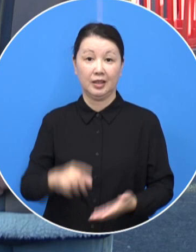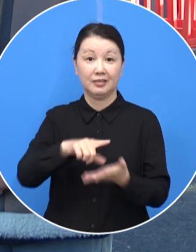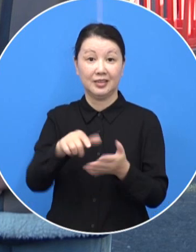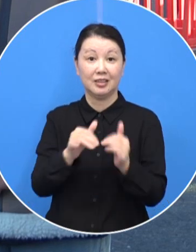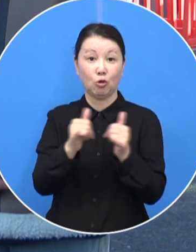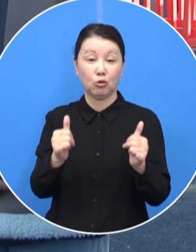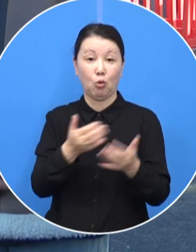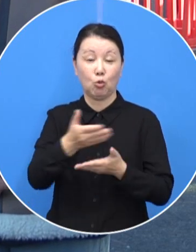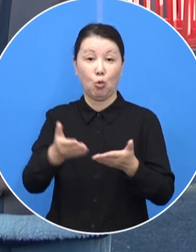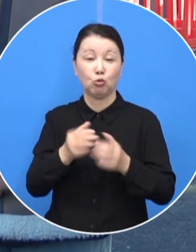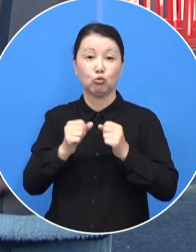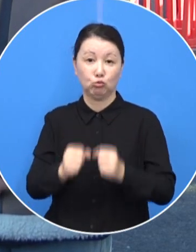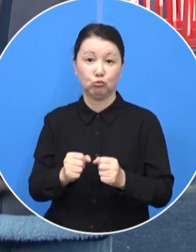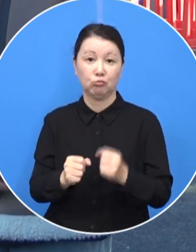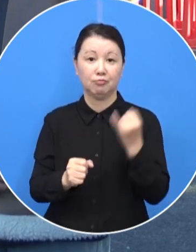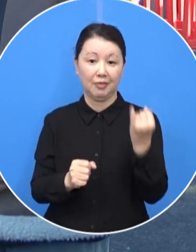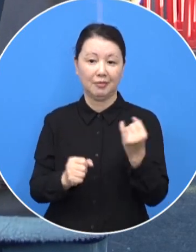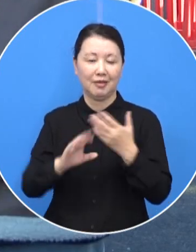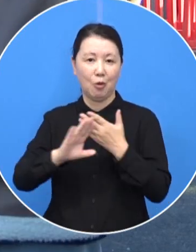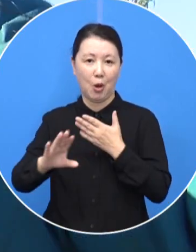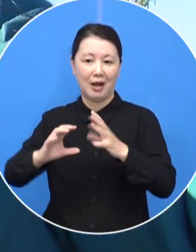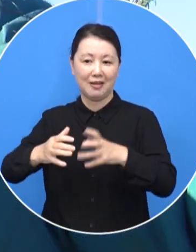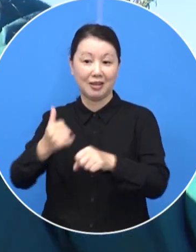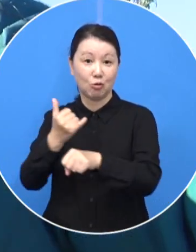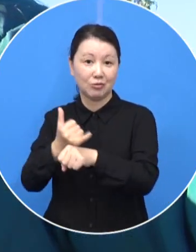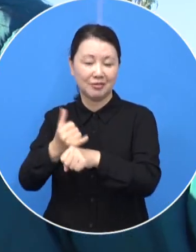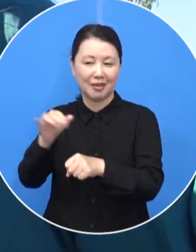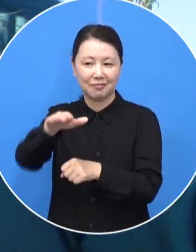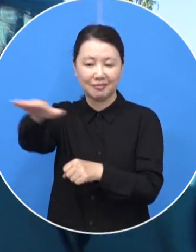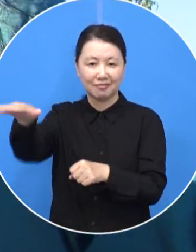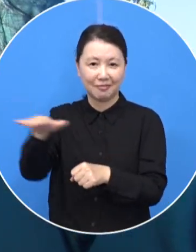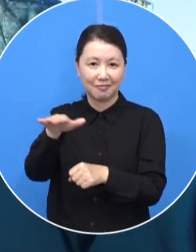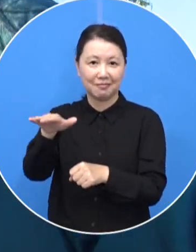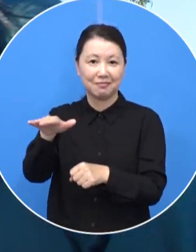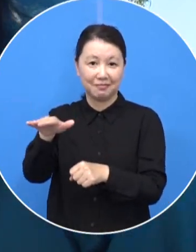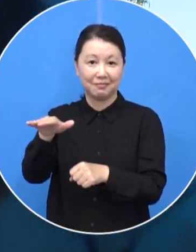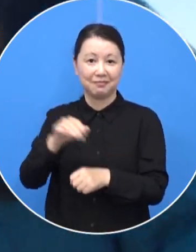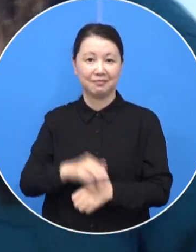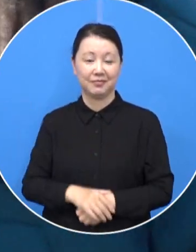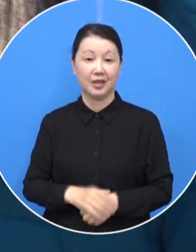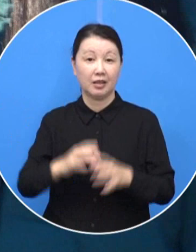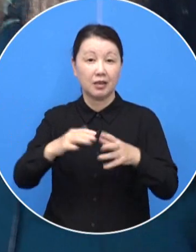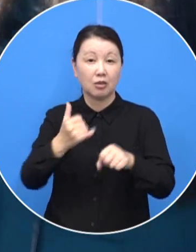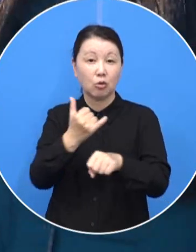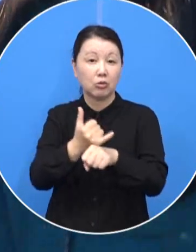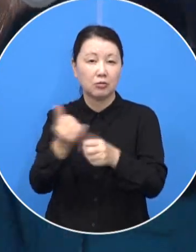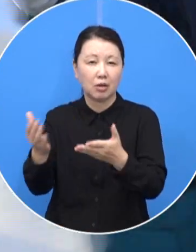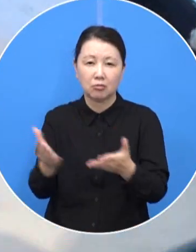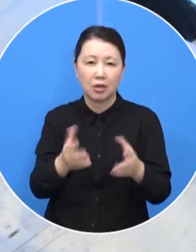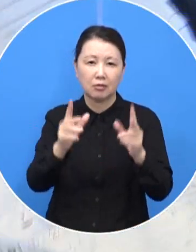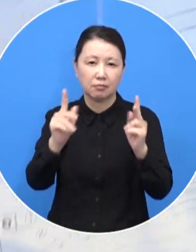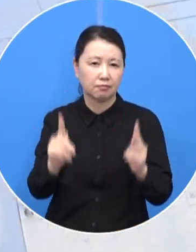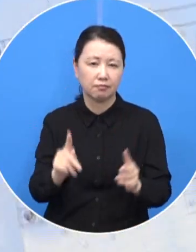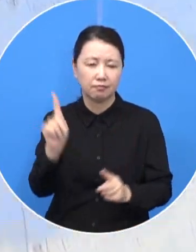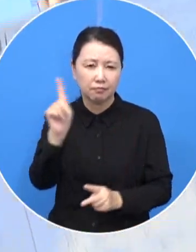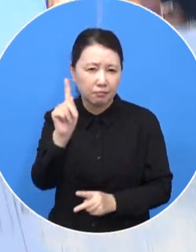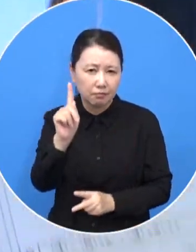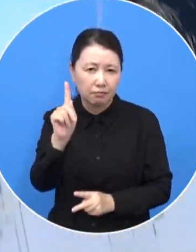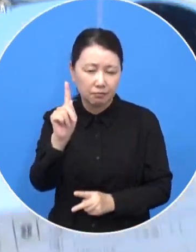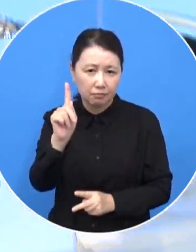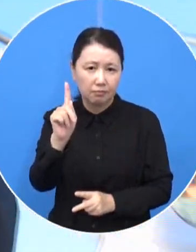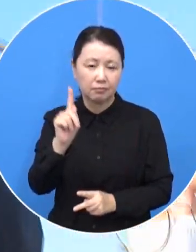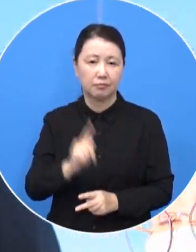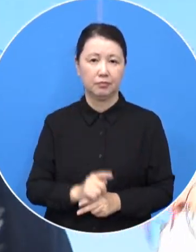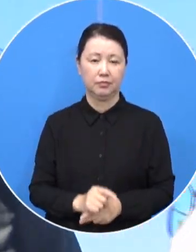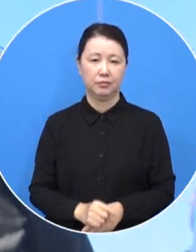地域の人たちと交流するラインさんたち外国人材の皆さん、外国人材の受け入れの課題として挙げ